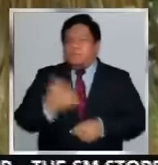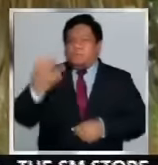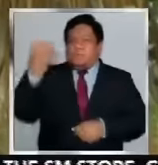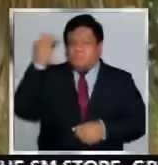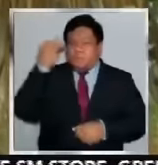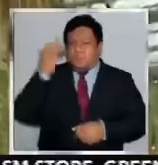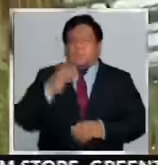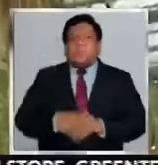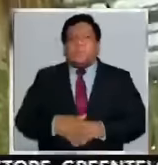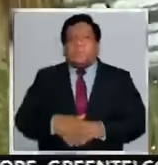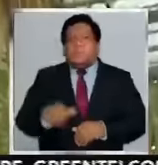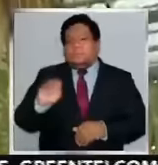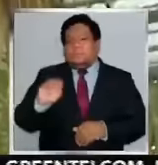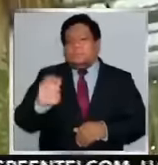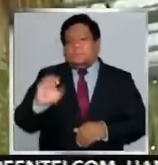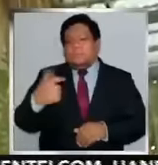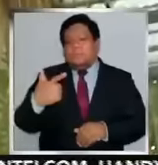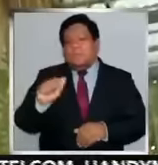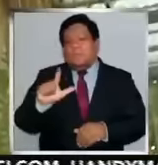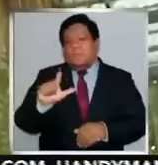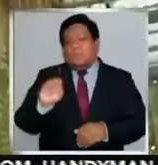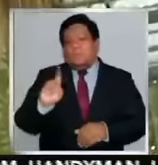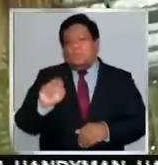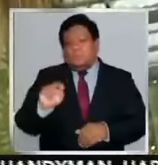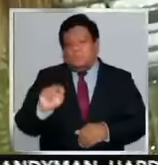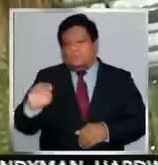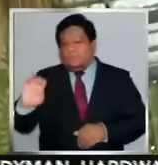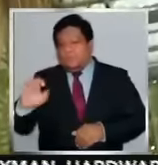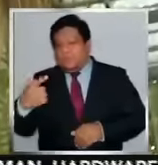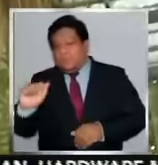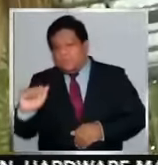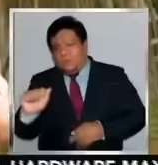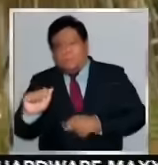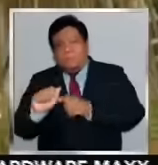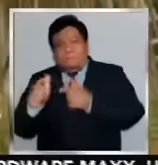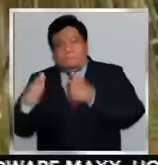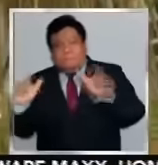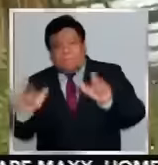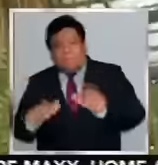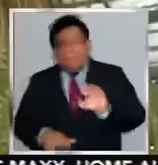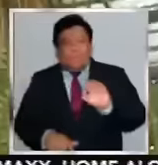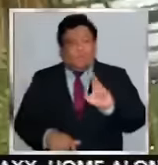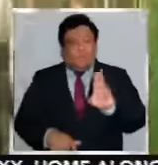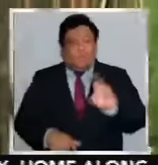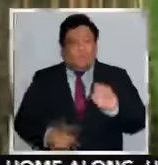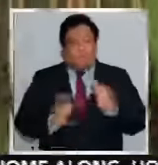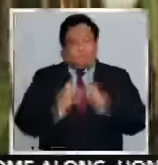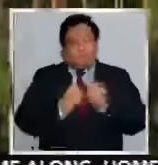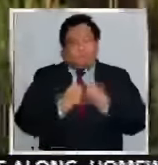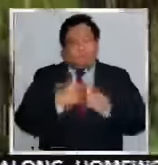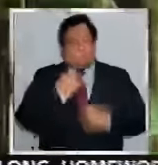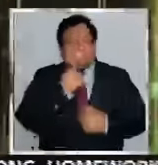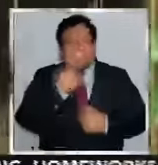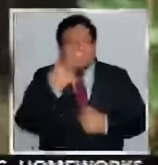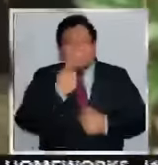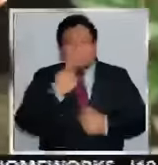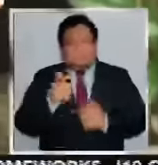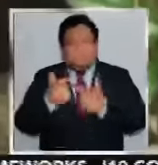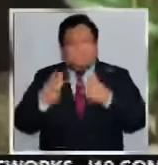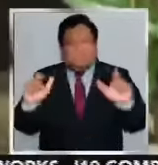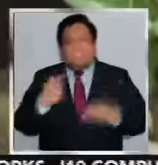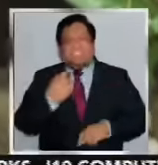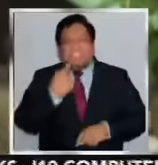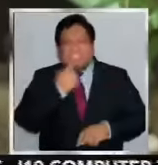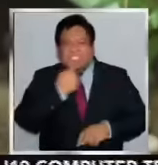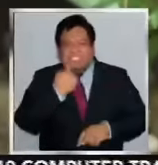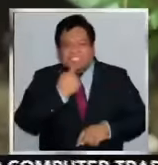galing sa dalawang Greek word na megas ng ibig sabihin ay malaki at odus ng ibig sabihin ay ipin. Pag pinagsama, malaking ngipin. Dahil ang mga shark ay walang buto